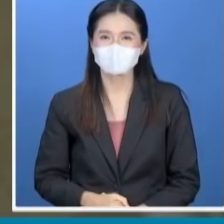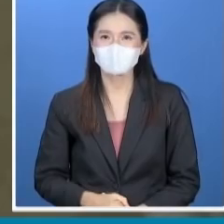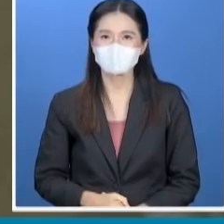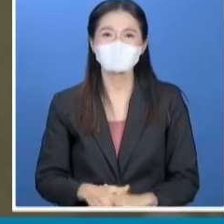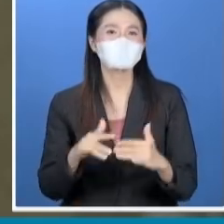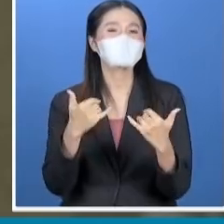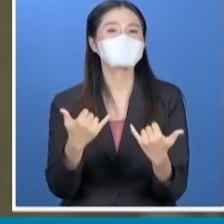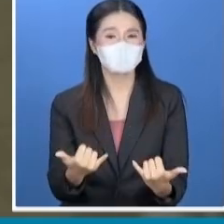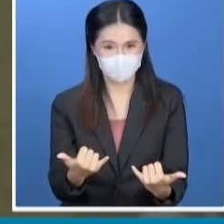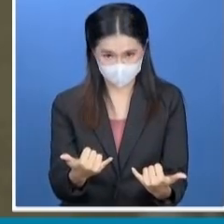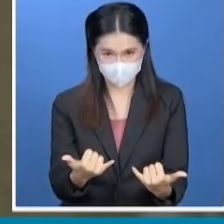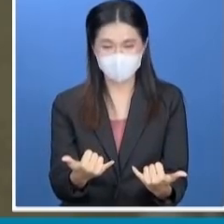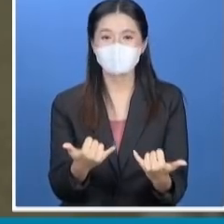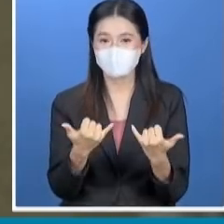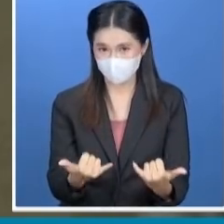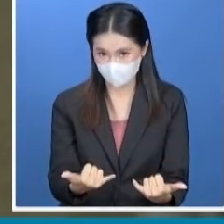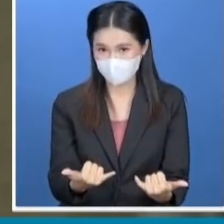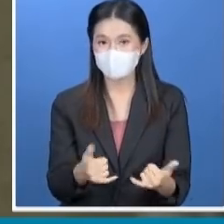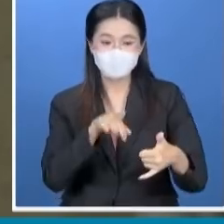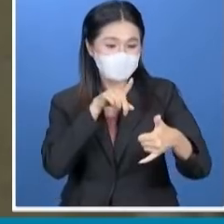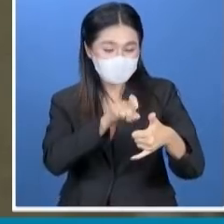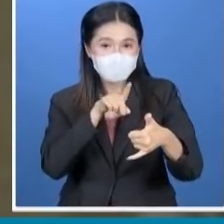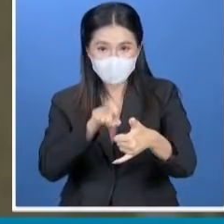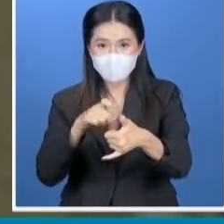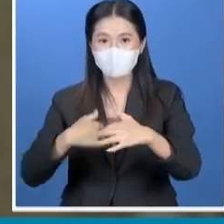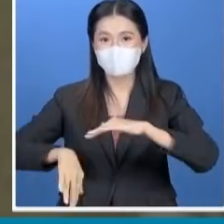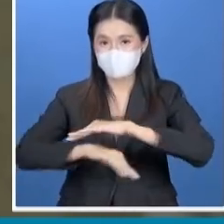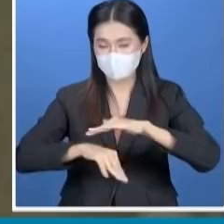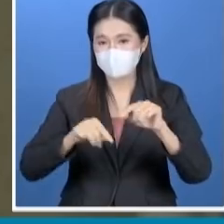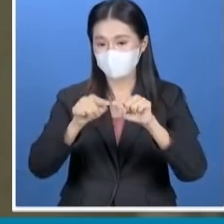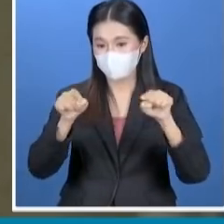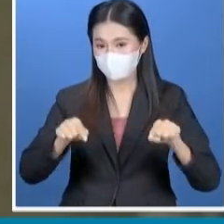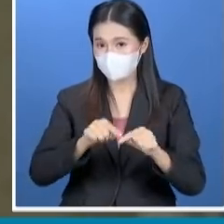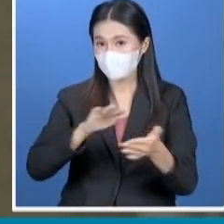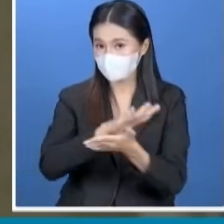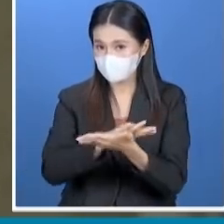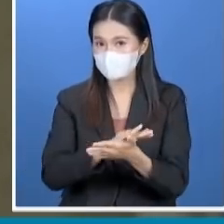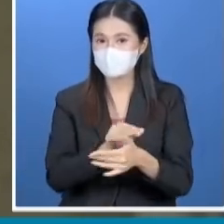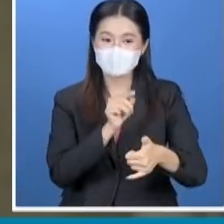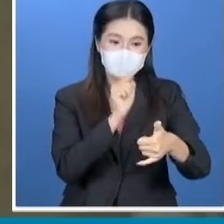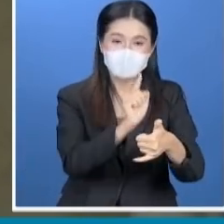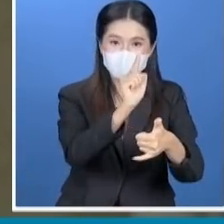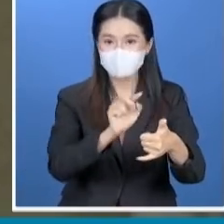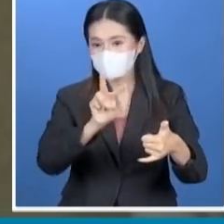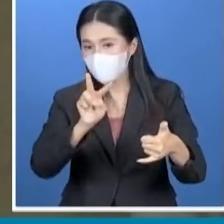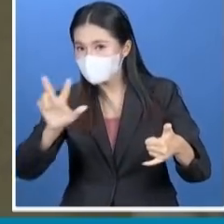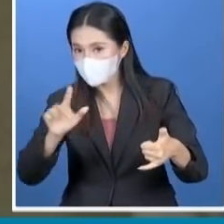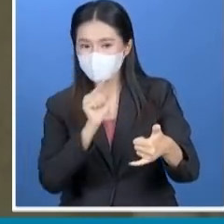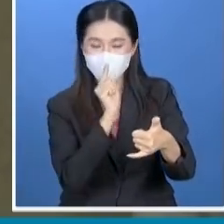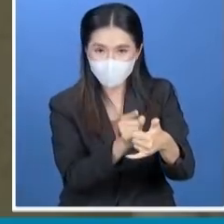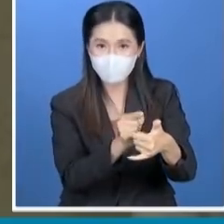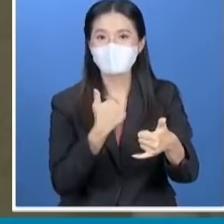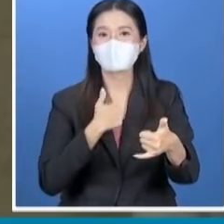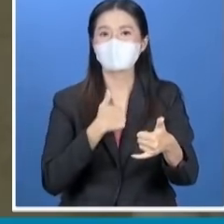คือตอนนี้เนี่ยในสำนวนการสอบสวนเนี่ยนะครับได้แจ้งผู้ต้องหาที่1ที่2ที่3ในข้อหากระทำโดยประมาทเป็นเห